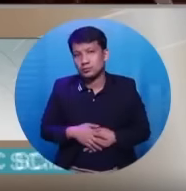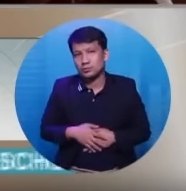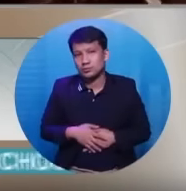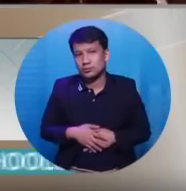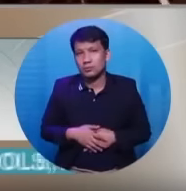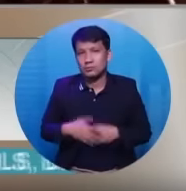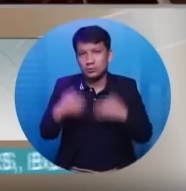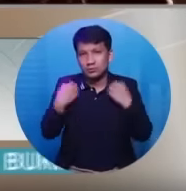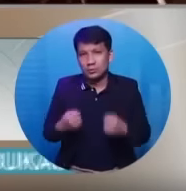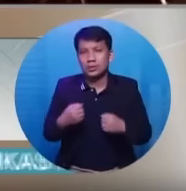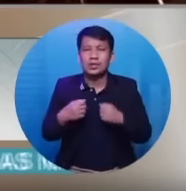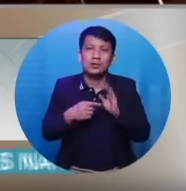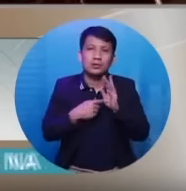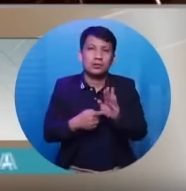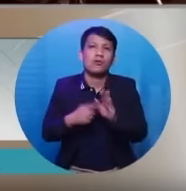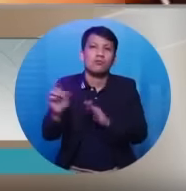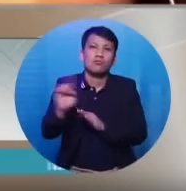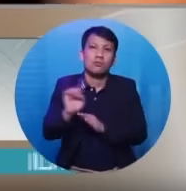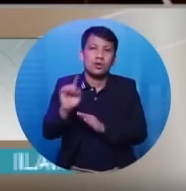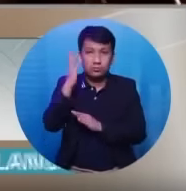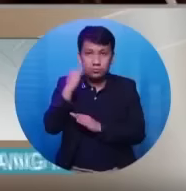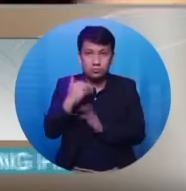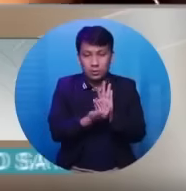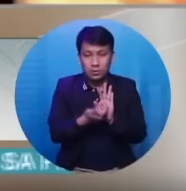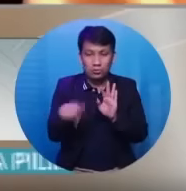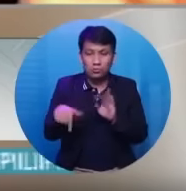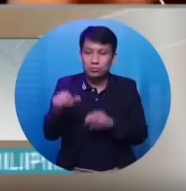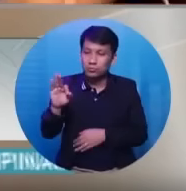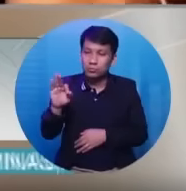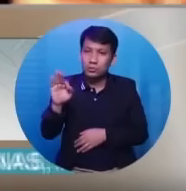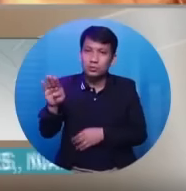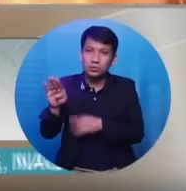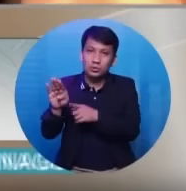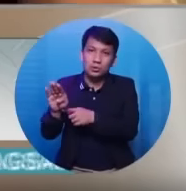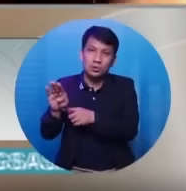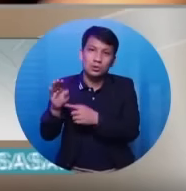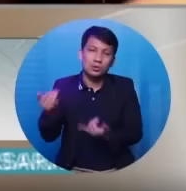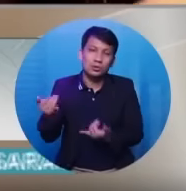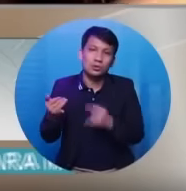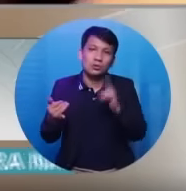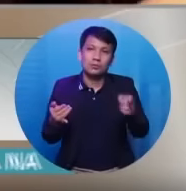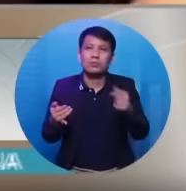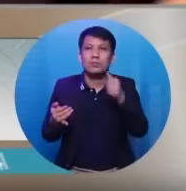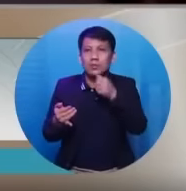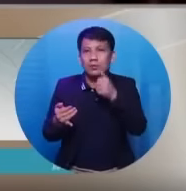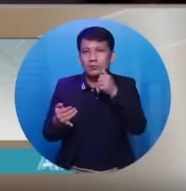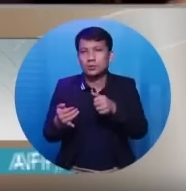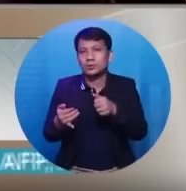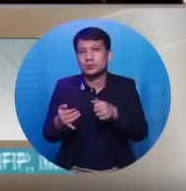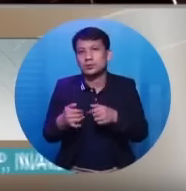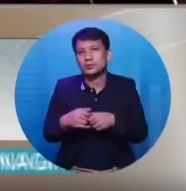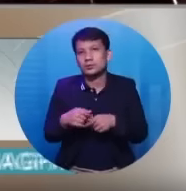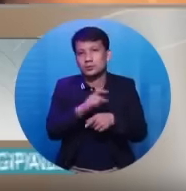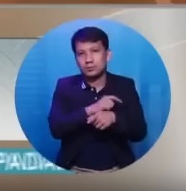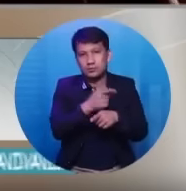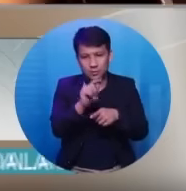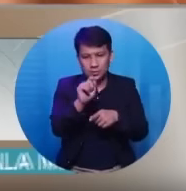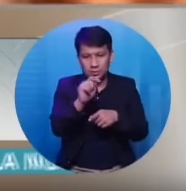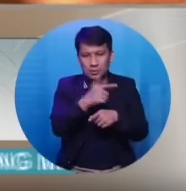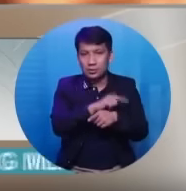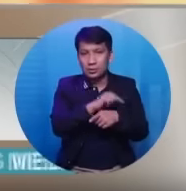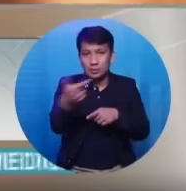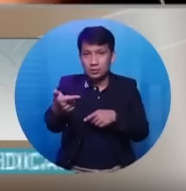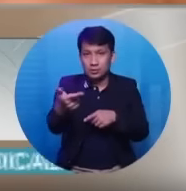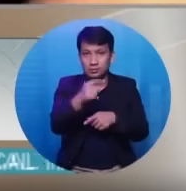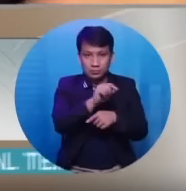May matibay pong ebidensya kasi yung Facebook account, talagang Facebook account ng babae kasi natatag ni Kenneth Gavilan eh. Kasi si